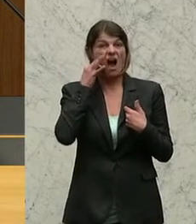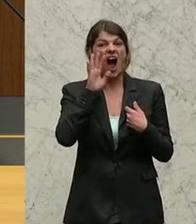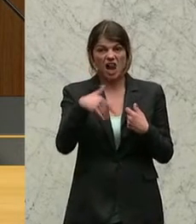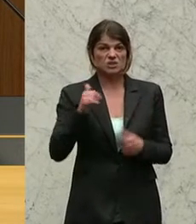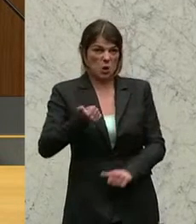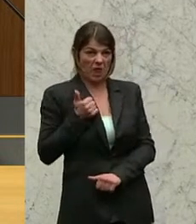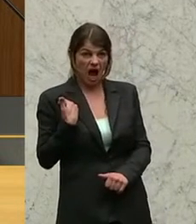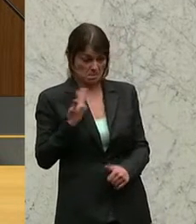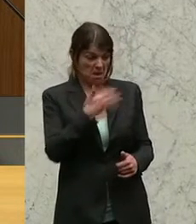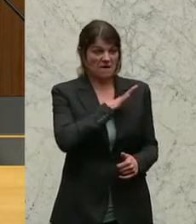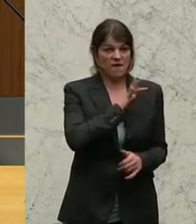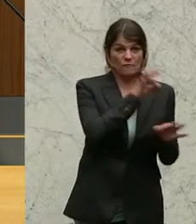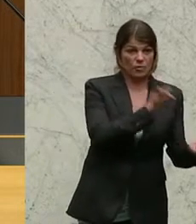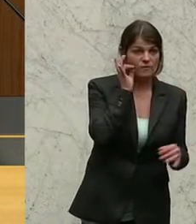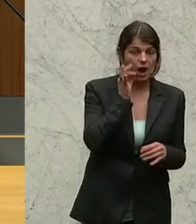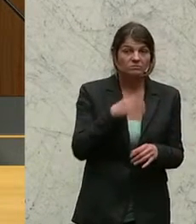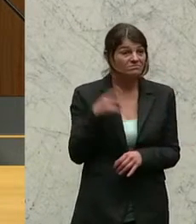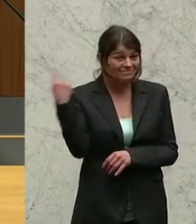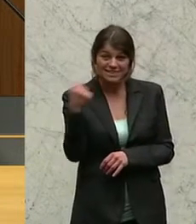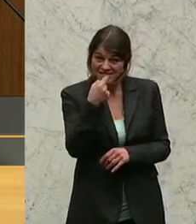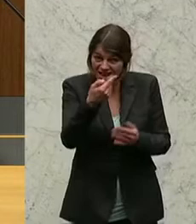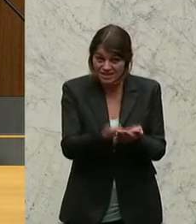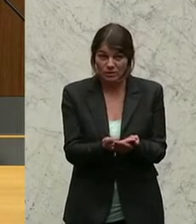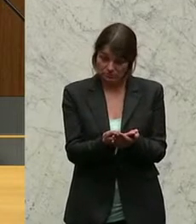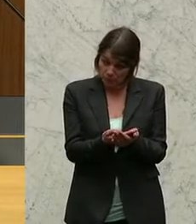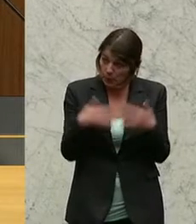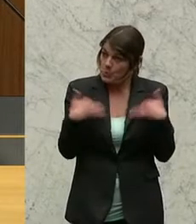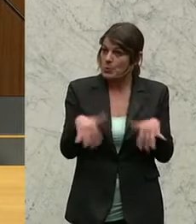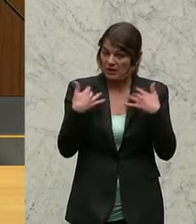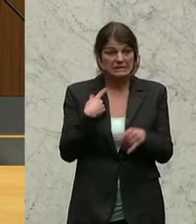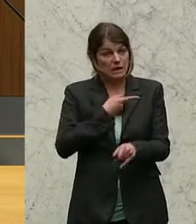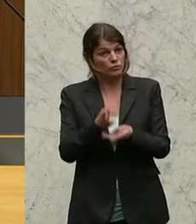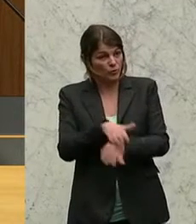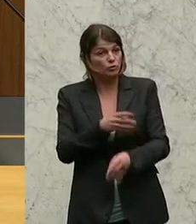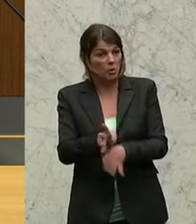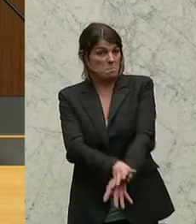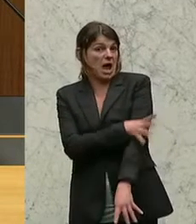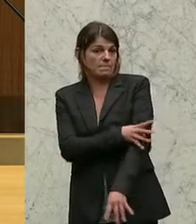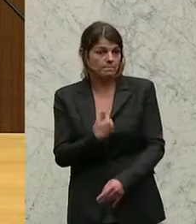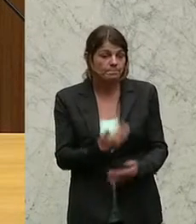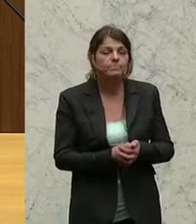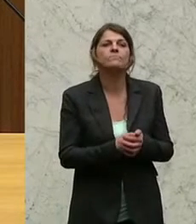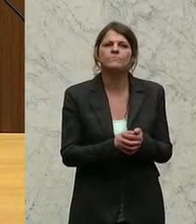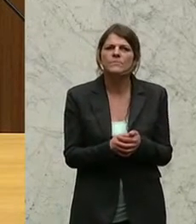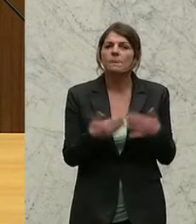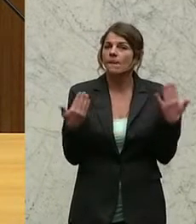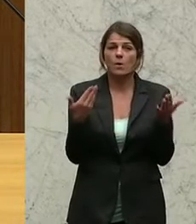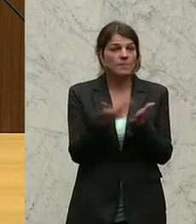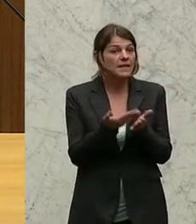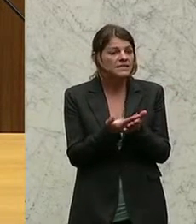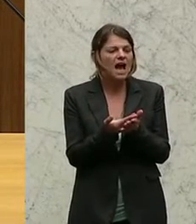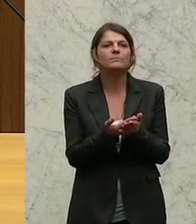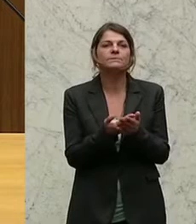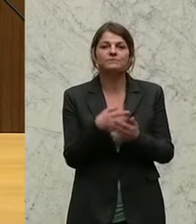Soldat. Allein diese Aussage spricht für sich und macht mir Gänsehaut. Aus diesem Grund haben wir